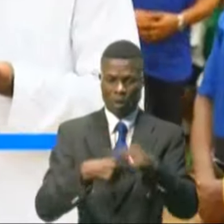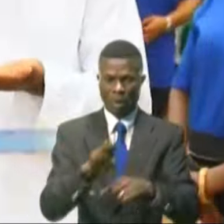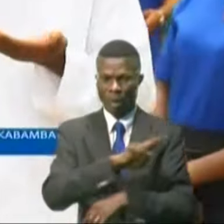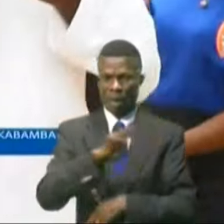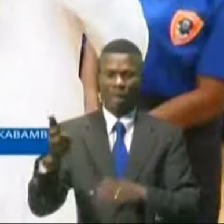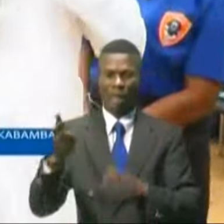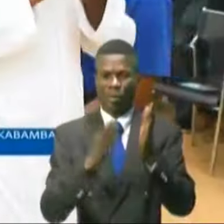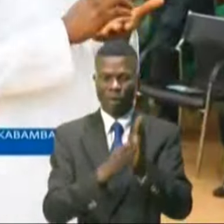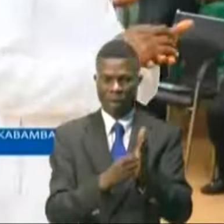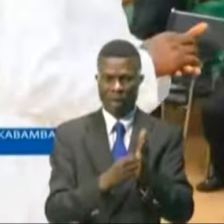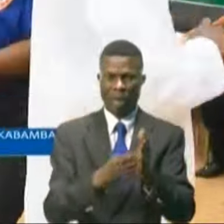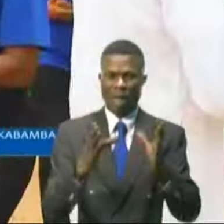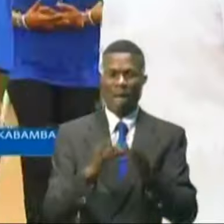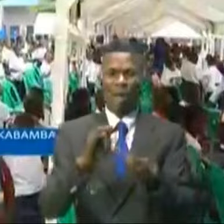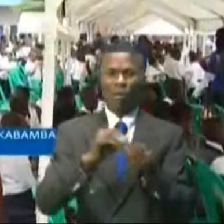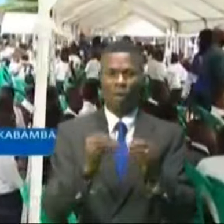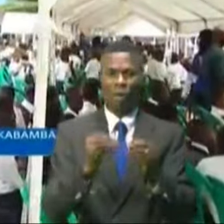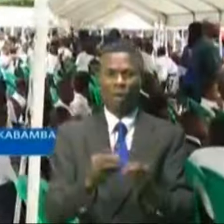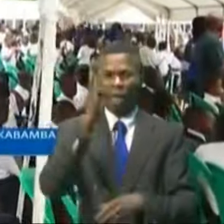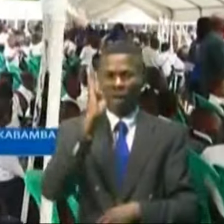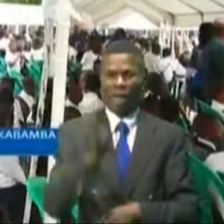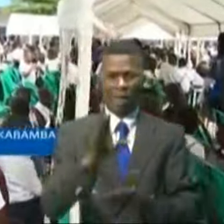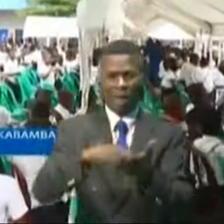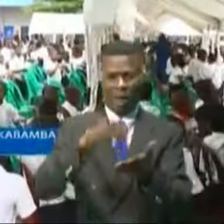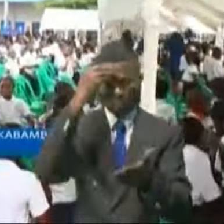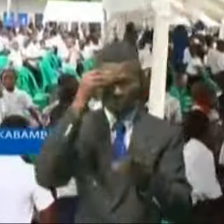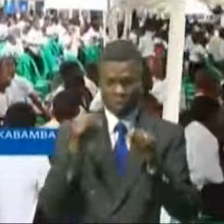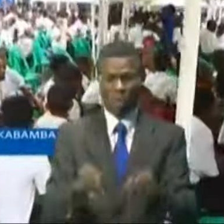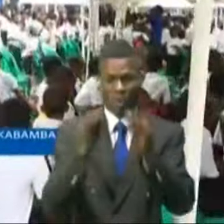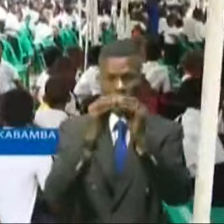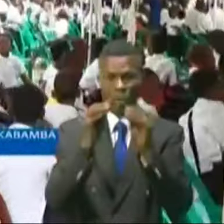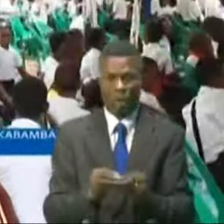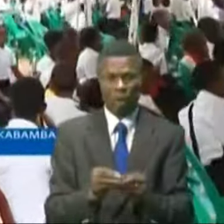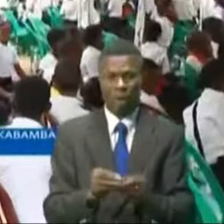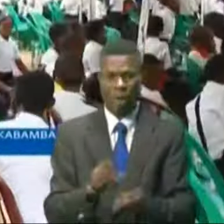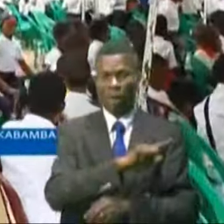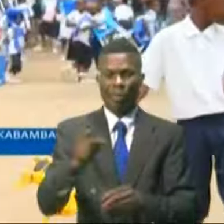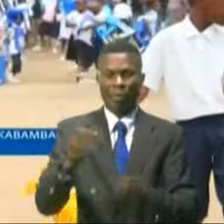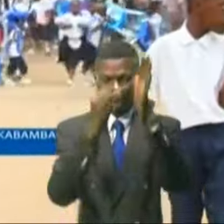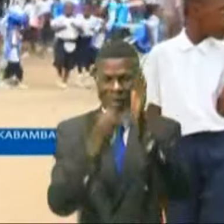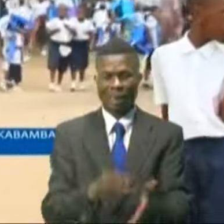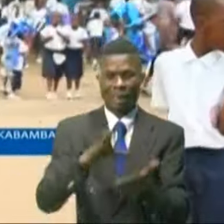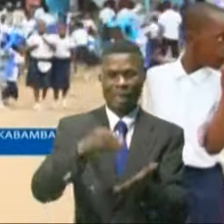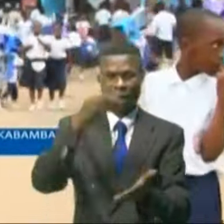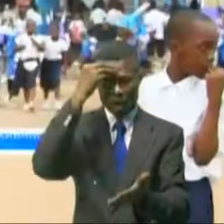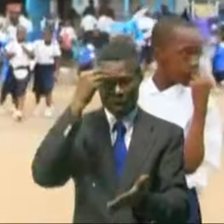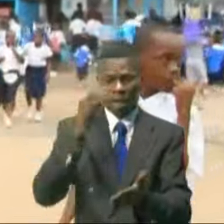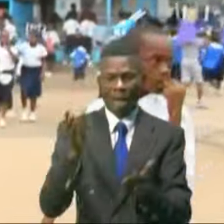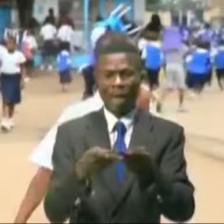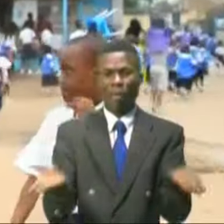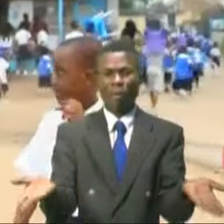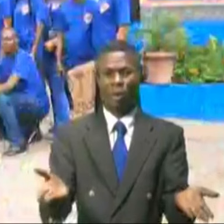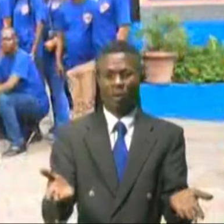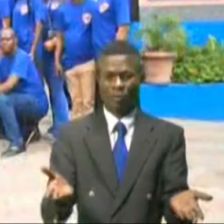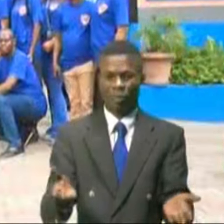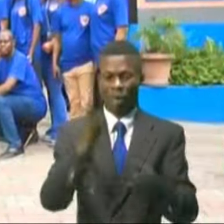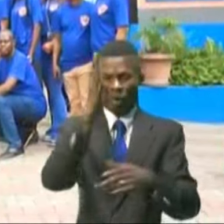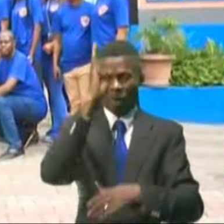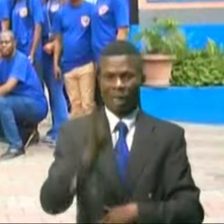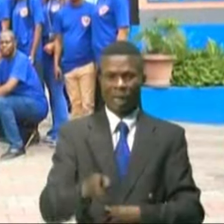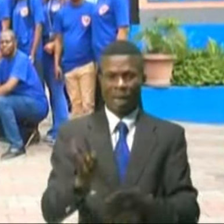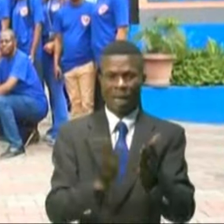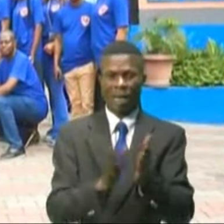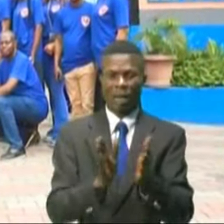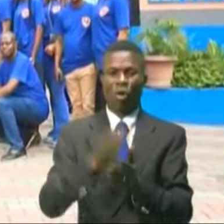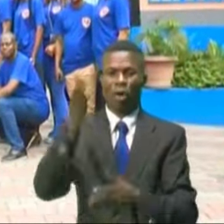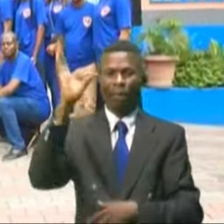2009 avec un effectif de 400 élèves. À ce jour, elle compte 1700 élèves pour le primaire et près de 400 à la